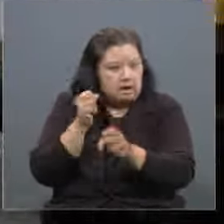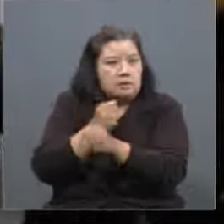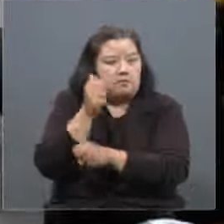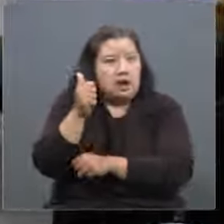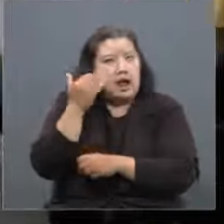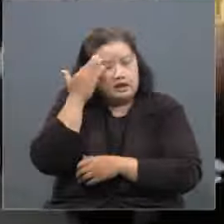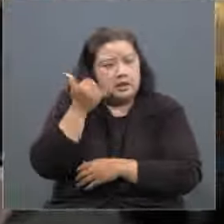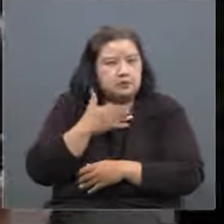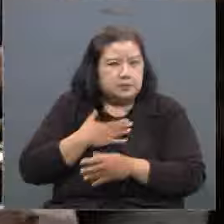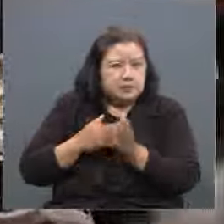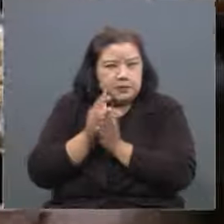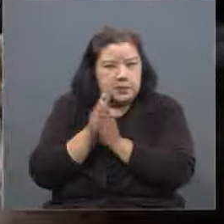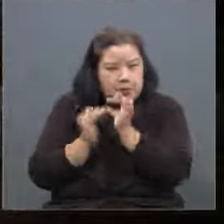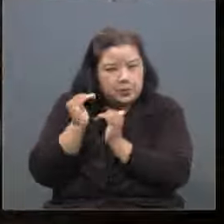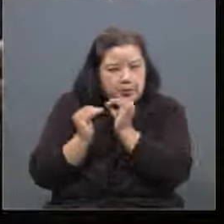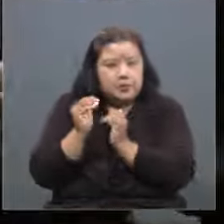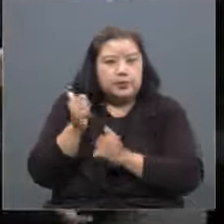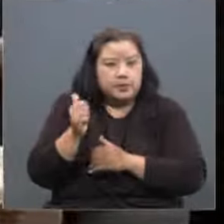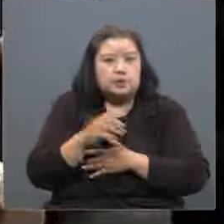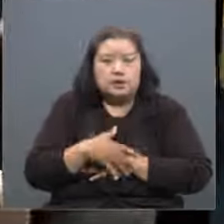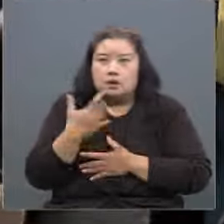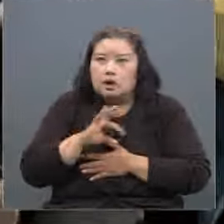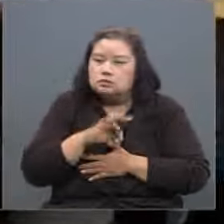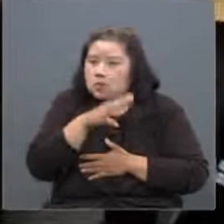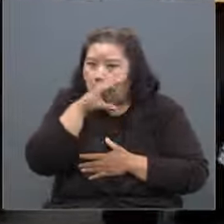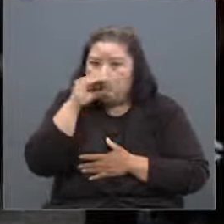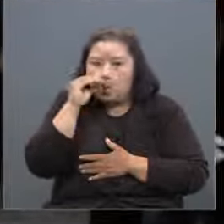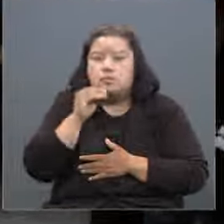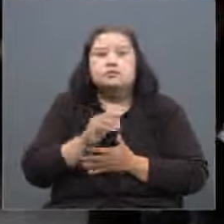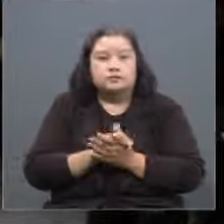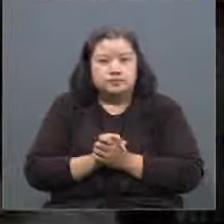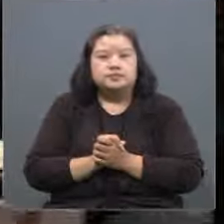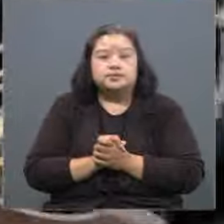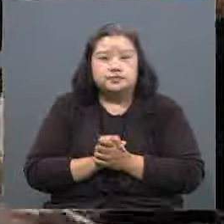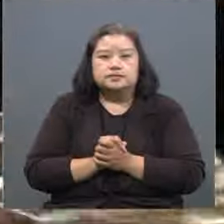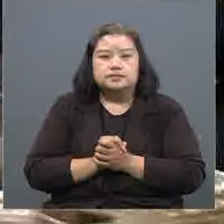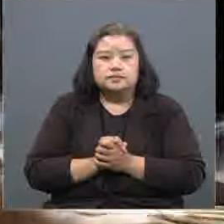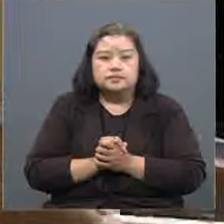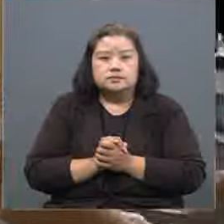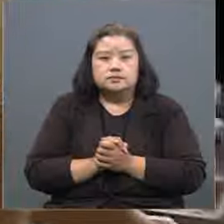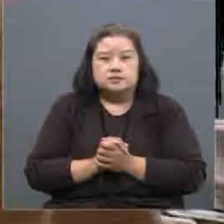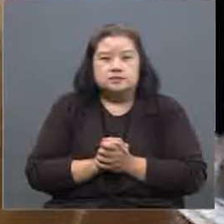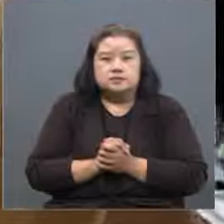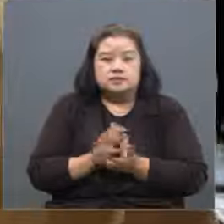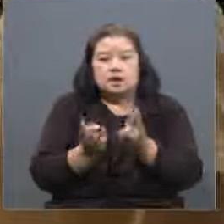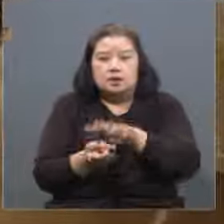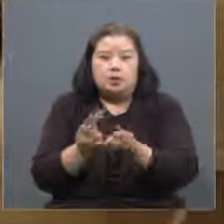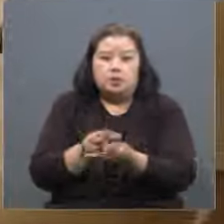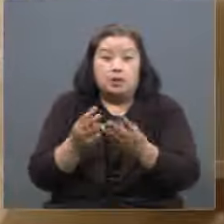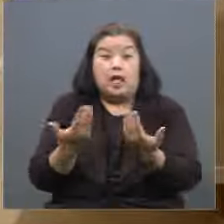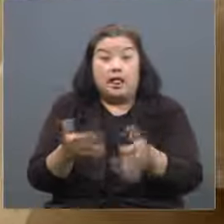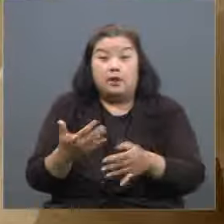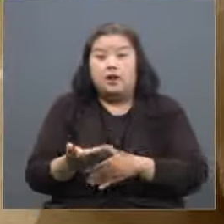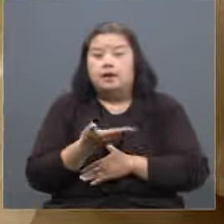แพ้กันเลยแล้วที่สำคัญคือมันมีกลิ่นหอมด้วยพลิก 3-4 ทีได้ข้าว